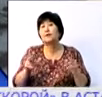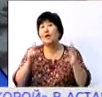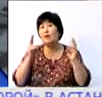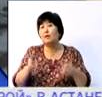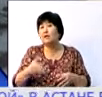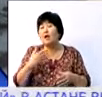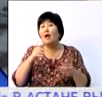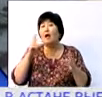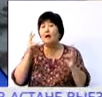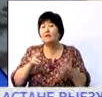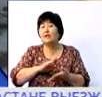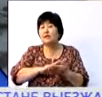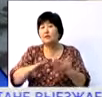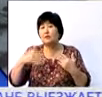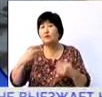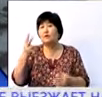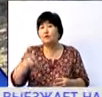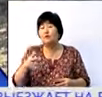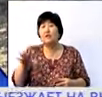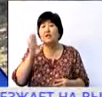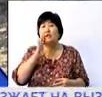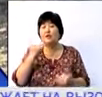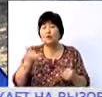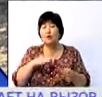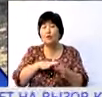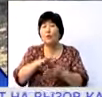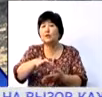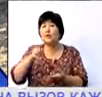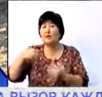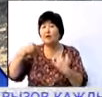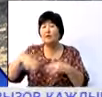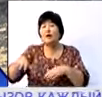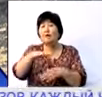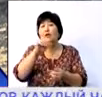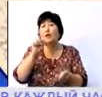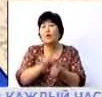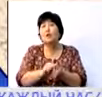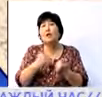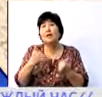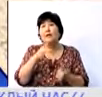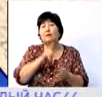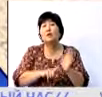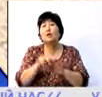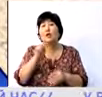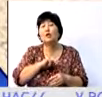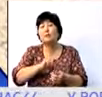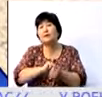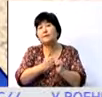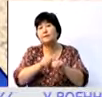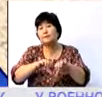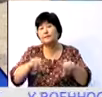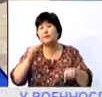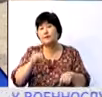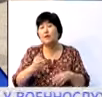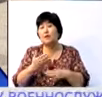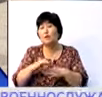пострадавших нет. Авария устранена в течение 2 часов. Вся вода на сегодня полностью выкачена. Вокруг все сухо. На данный момент ведутся работы по замене труб на этом